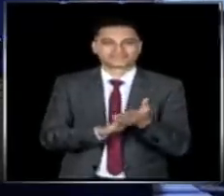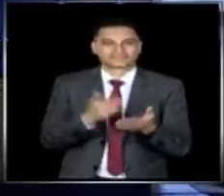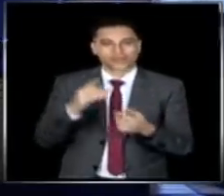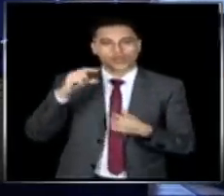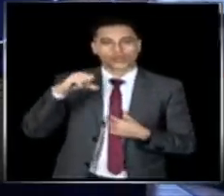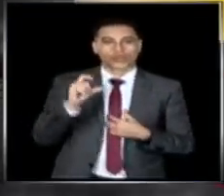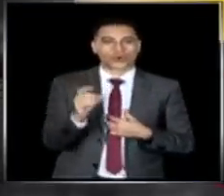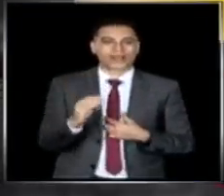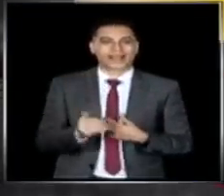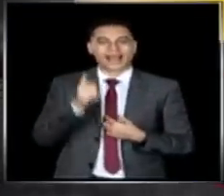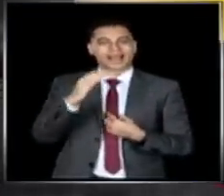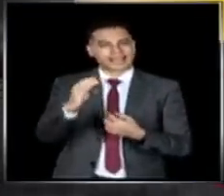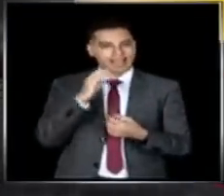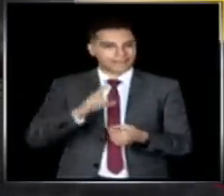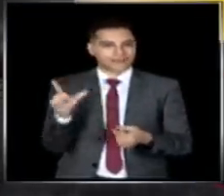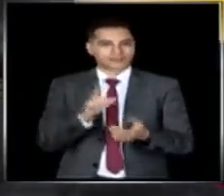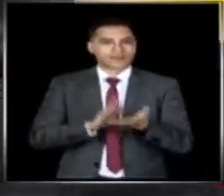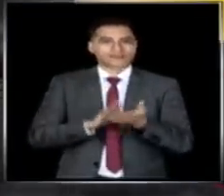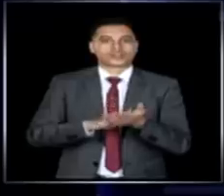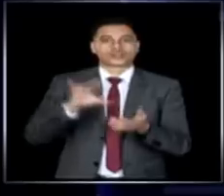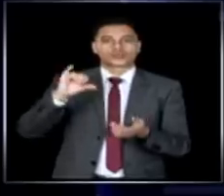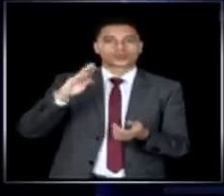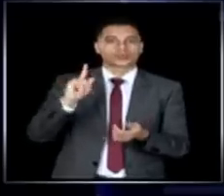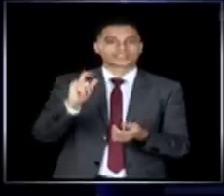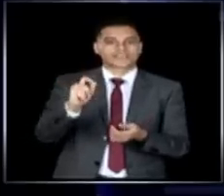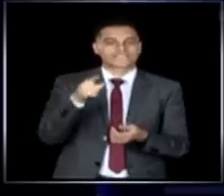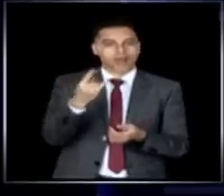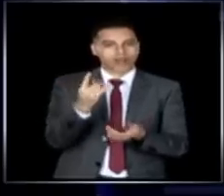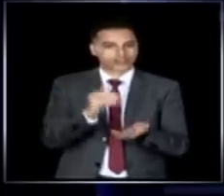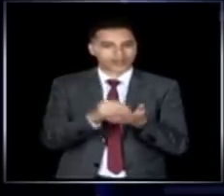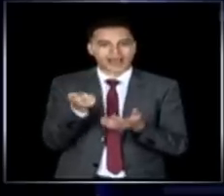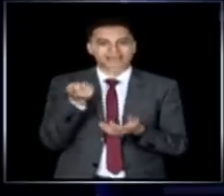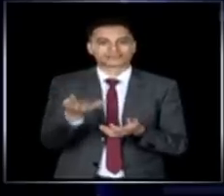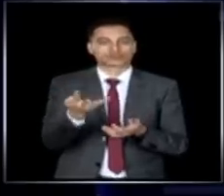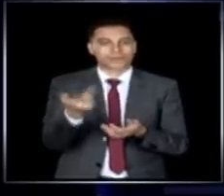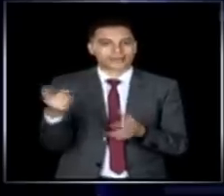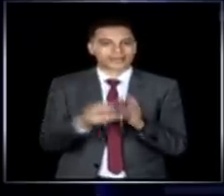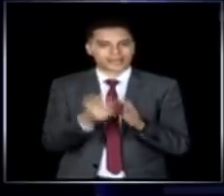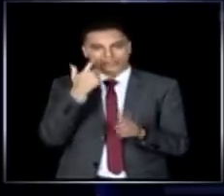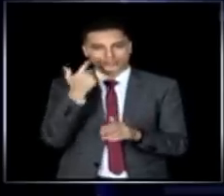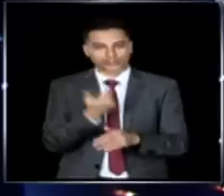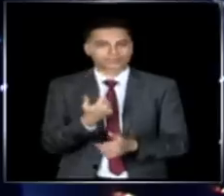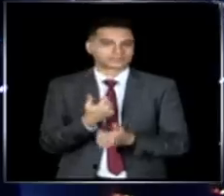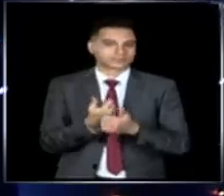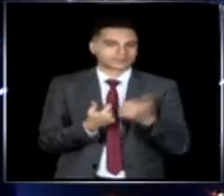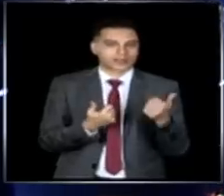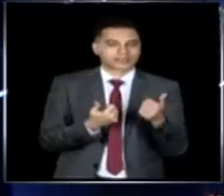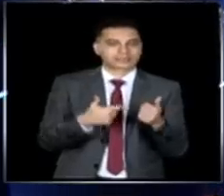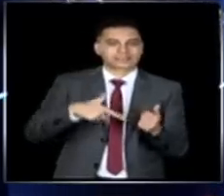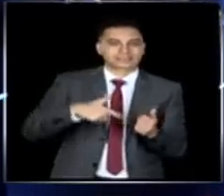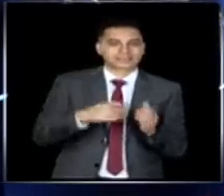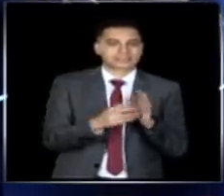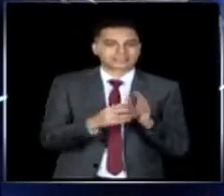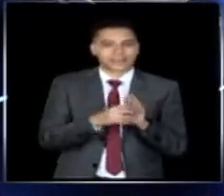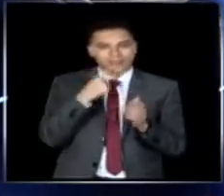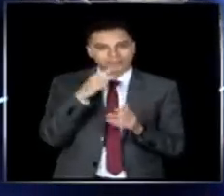دونجا هي الاجابه الصحيحه. برافو عليك يا يوسف. عشانات 45 جامعه عين شمس،